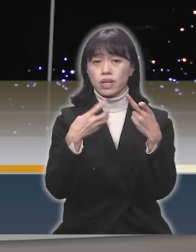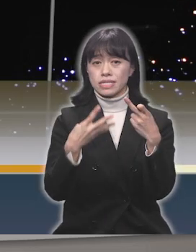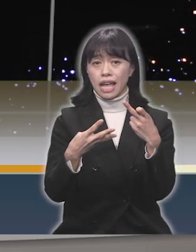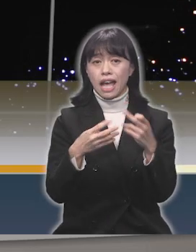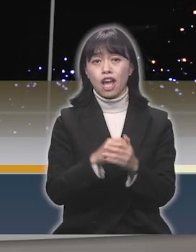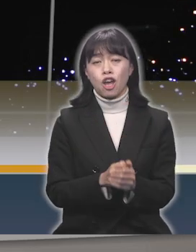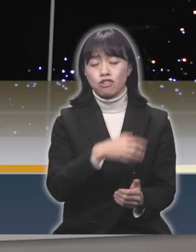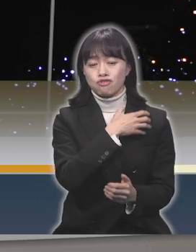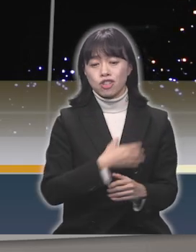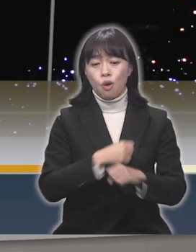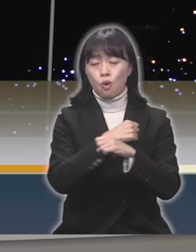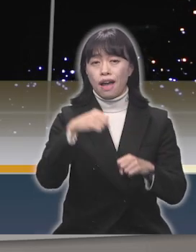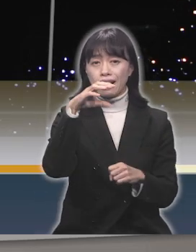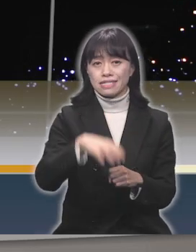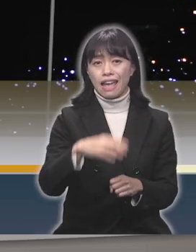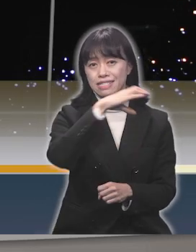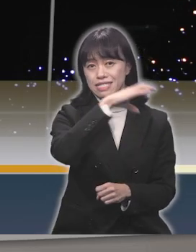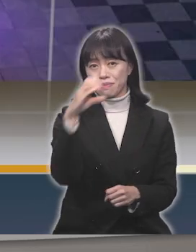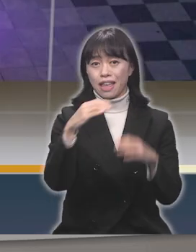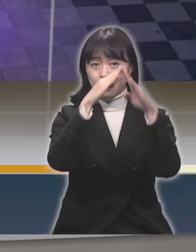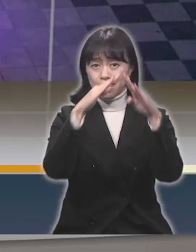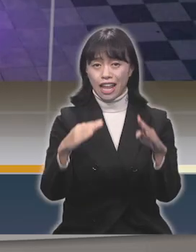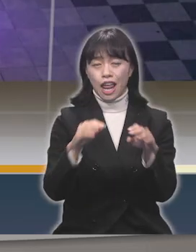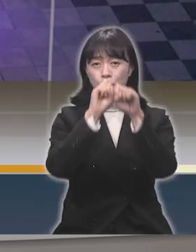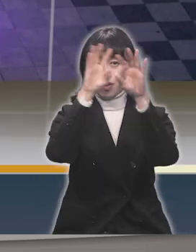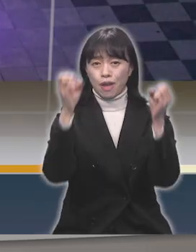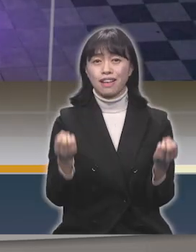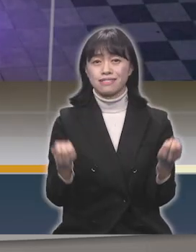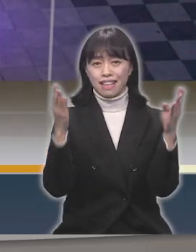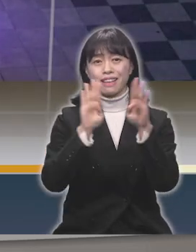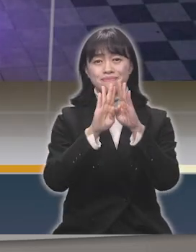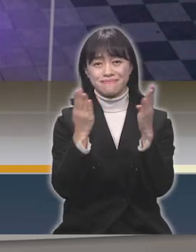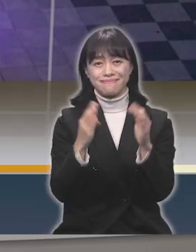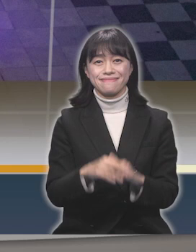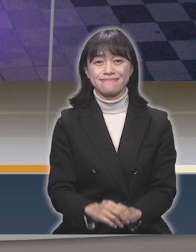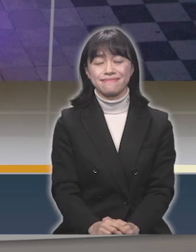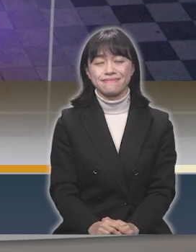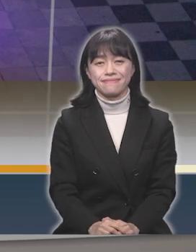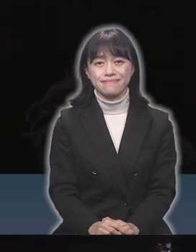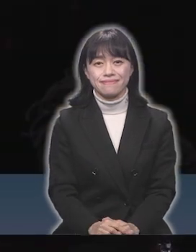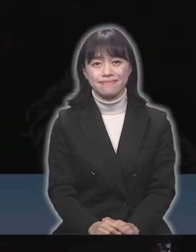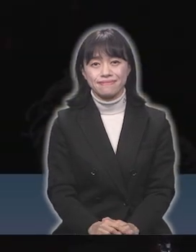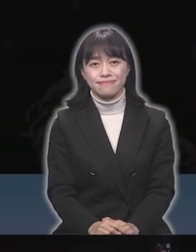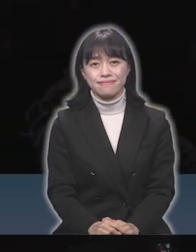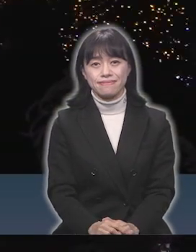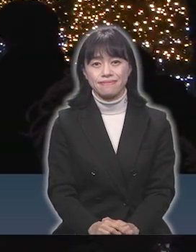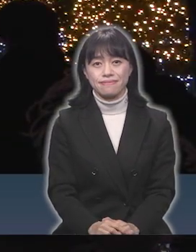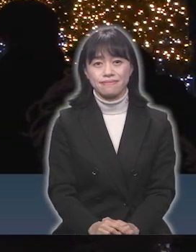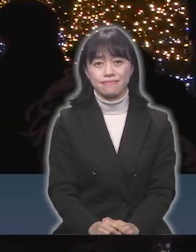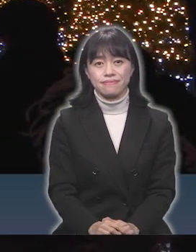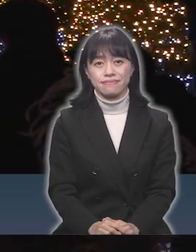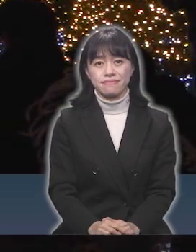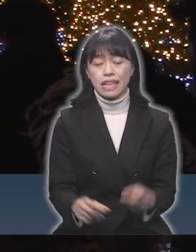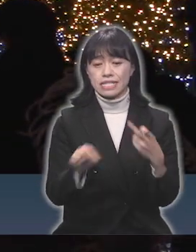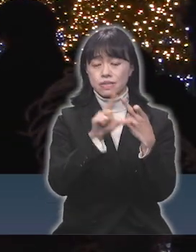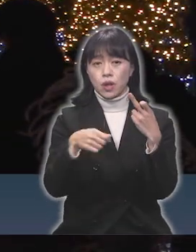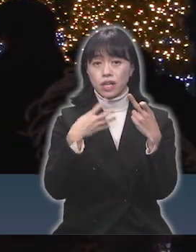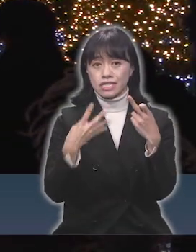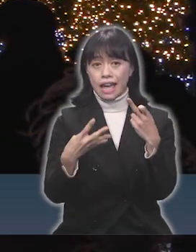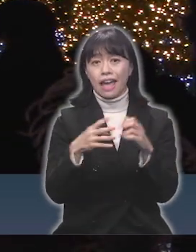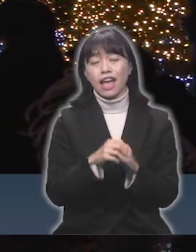12월 4일 오후 구청앞 광장에서는 크리스마스 트리 점등식이 열렸습니다 12월 4일 진행된